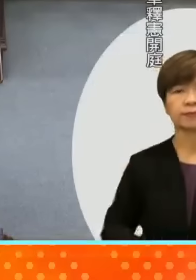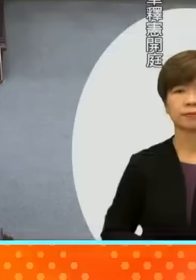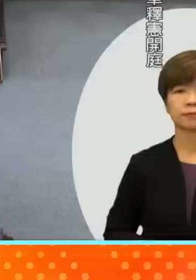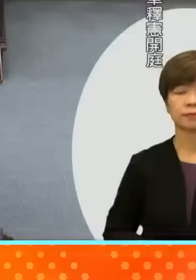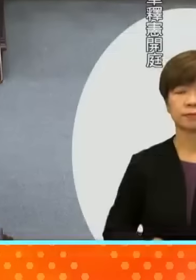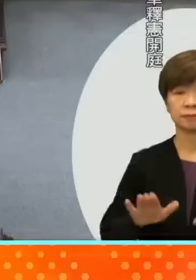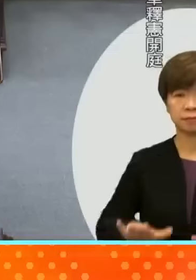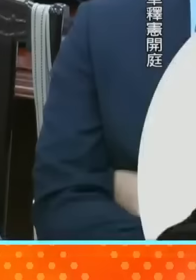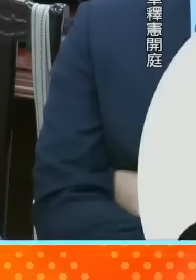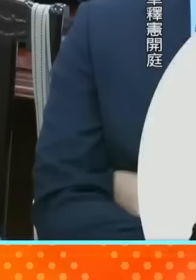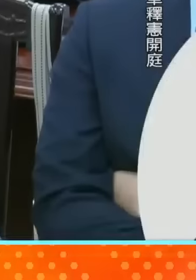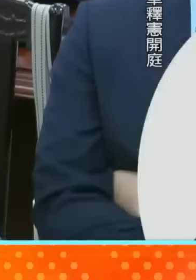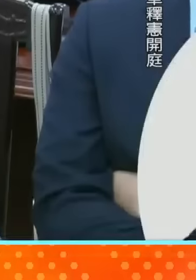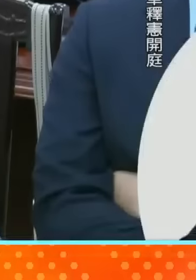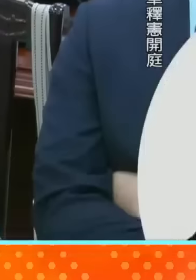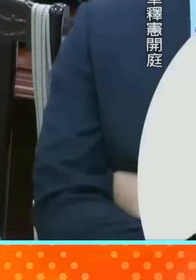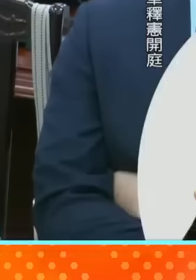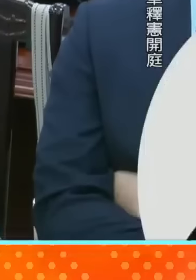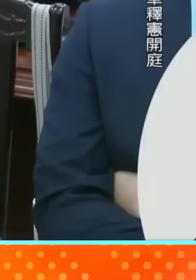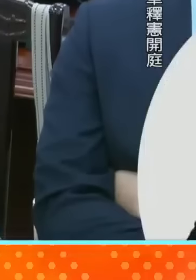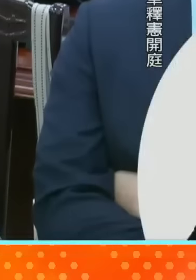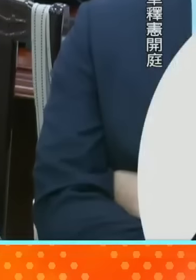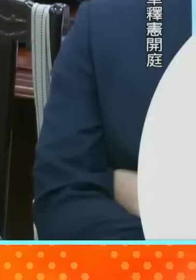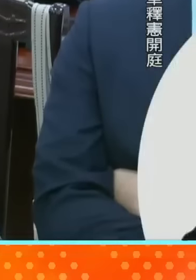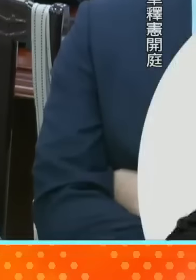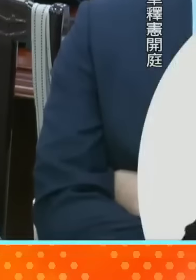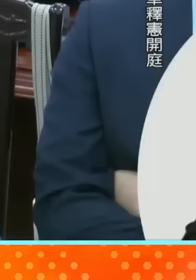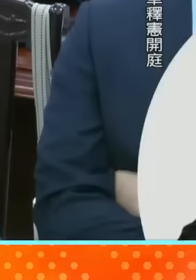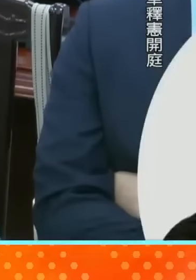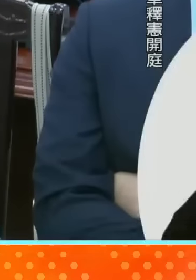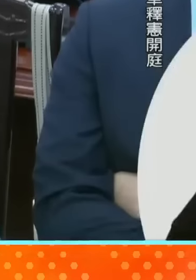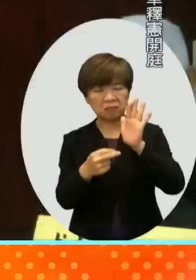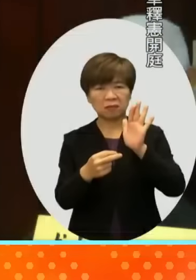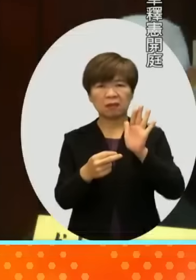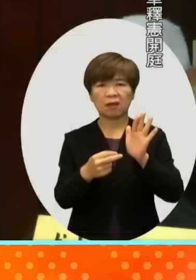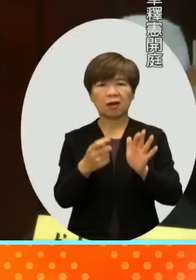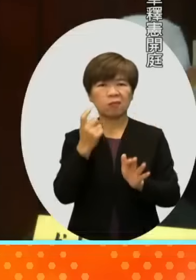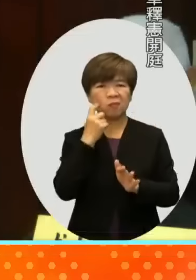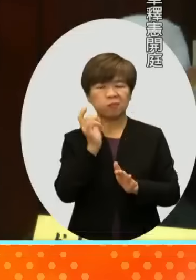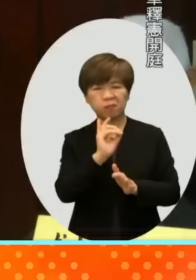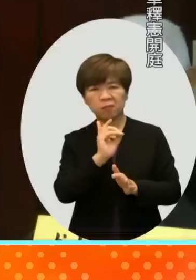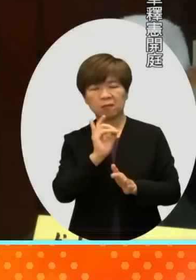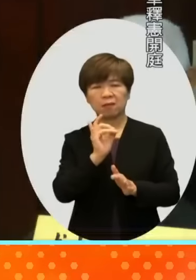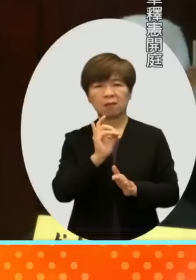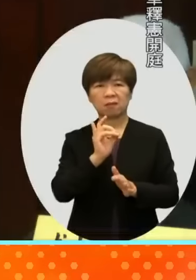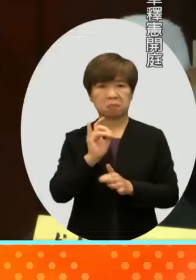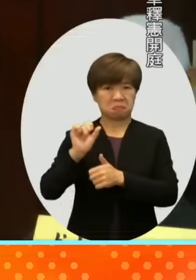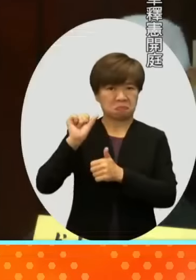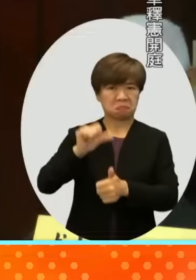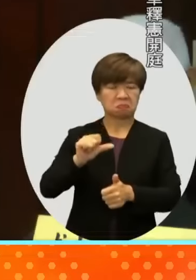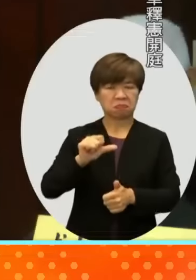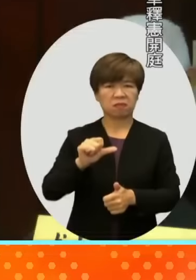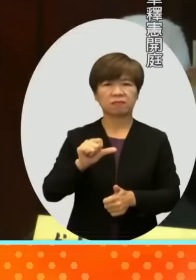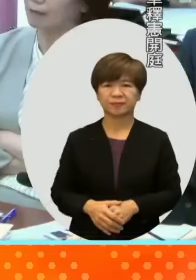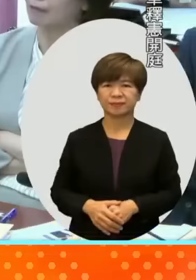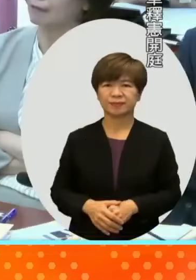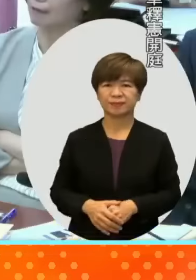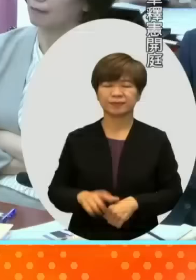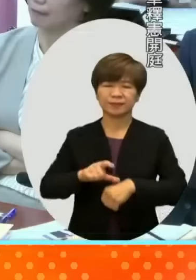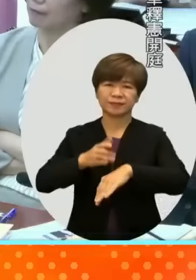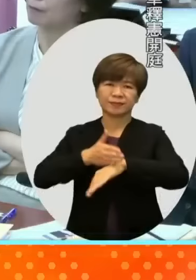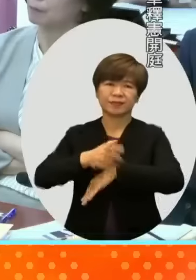策，毫无办法，这样不是很悲哀吗？大家这么辛苦为了什么？所以我真的觉得国民党跟民众党都要去仔细思